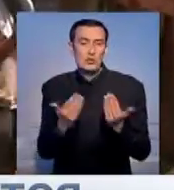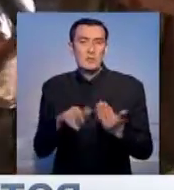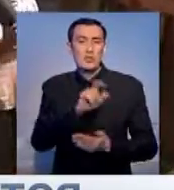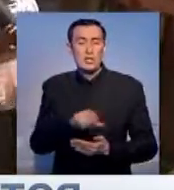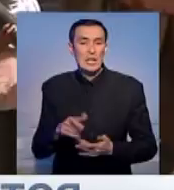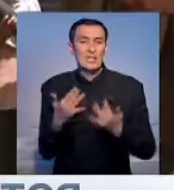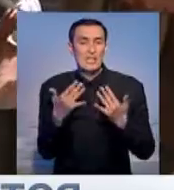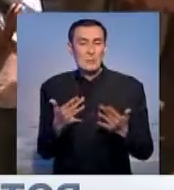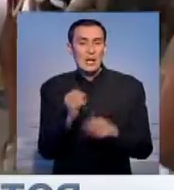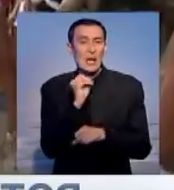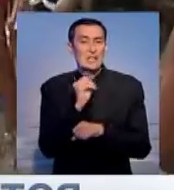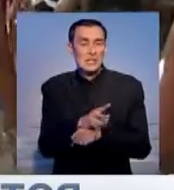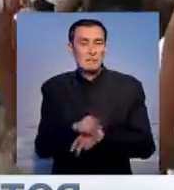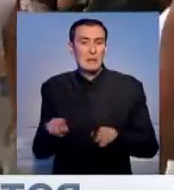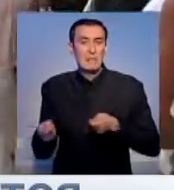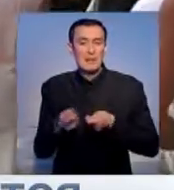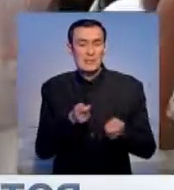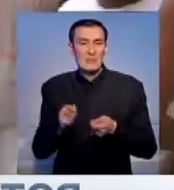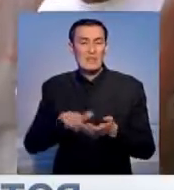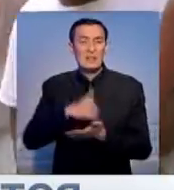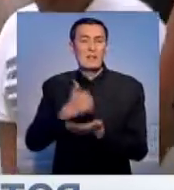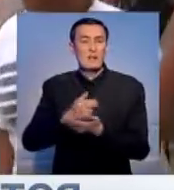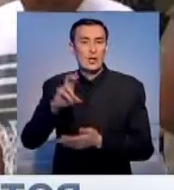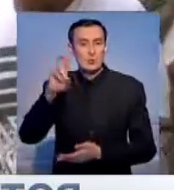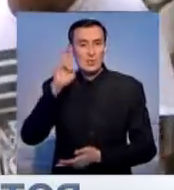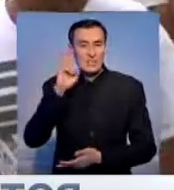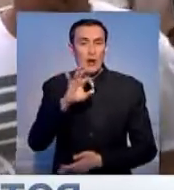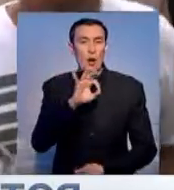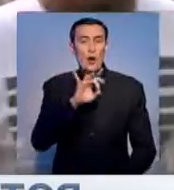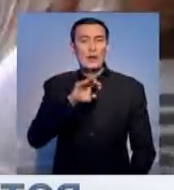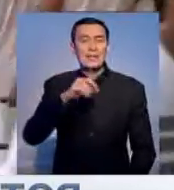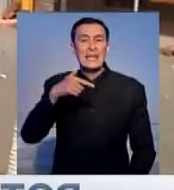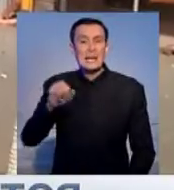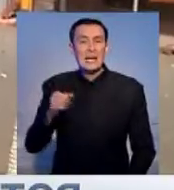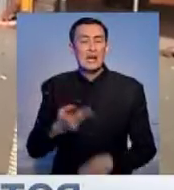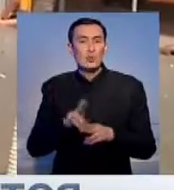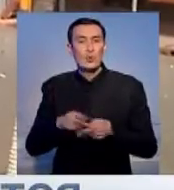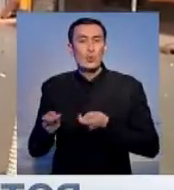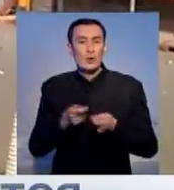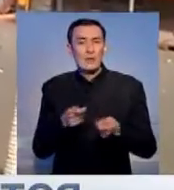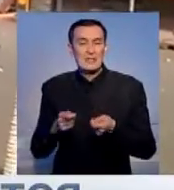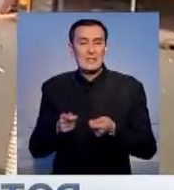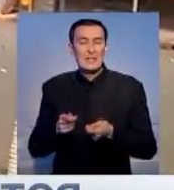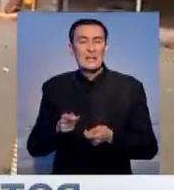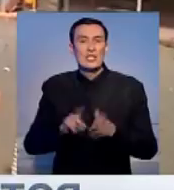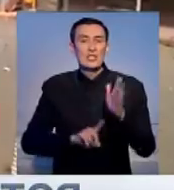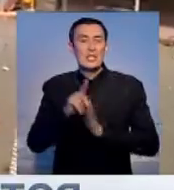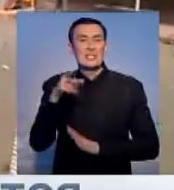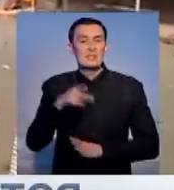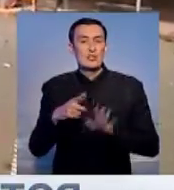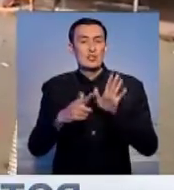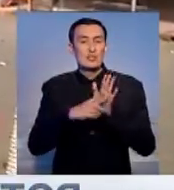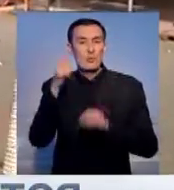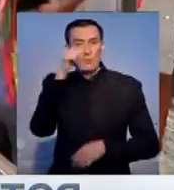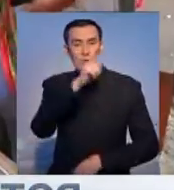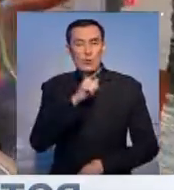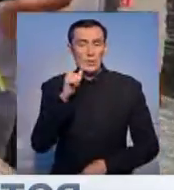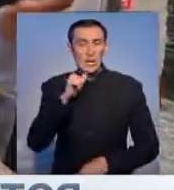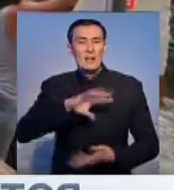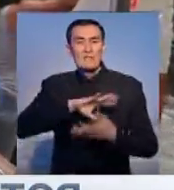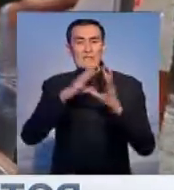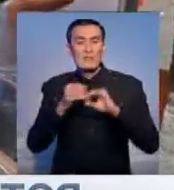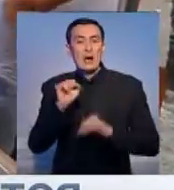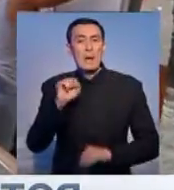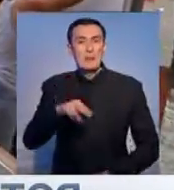требуют отставки правительства и президента Даниэля Ортеги, который руководит страной с 2007 года.